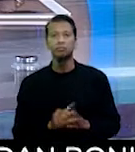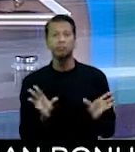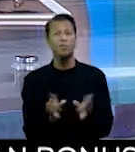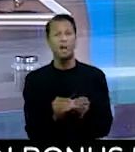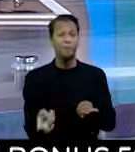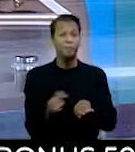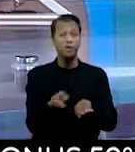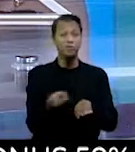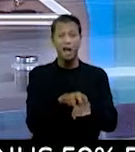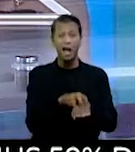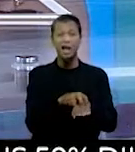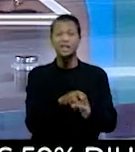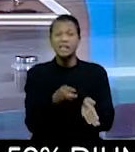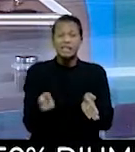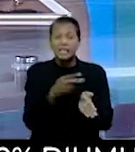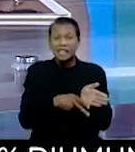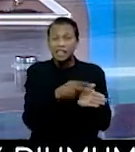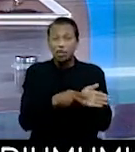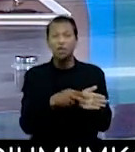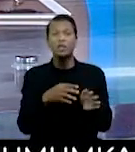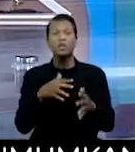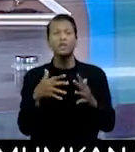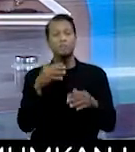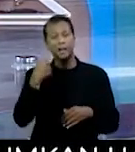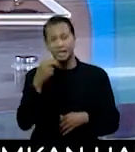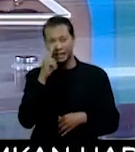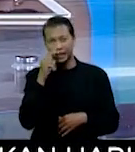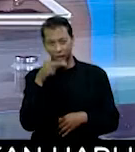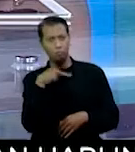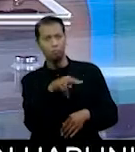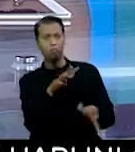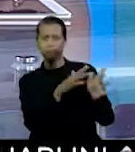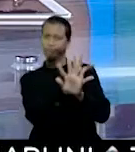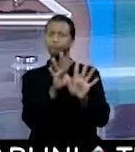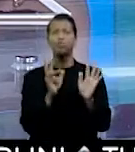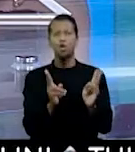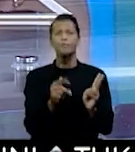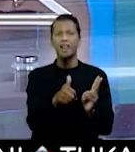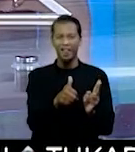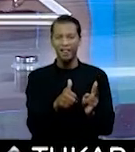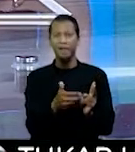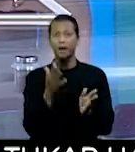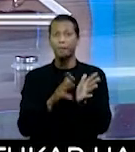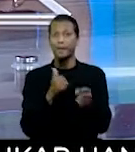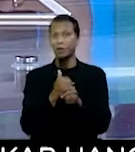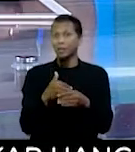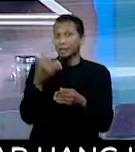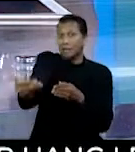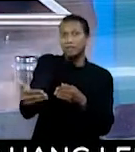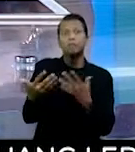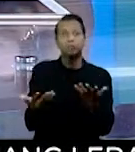Pemirsa, jumlah penumpang di stasiun Pasar Senen masih terpantau normal pada libur akhir pekan. PT KAI memprediksi lonjakan penumpang terjadi